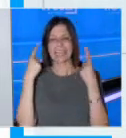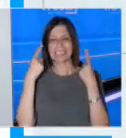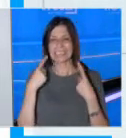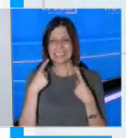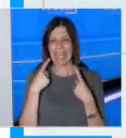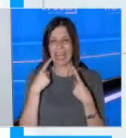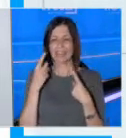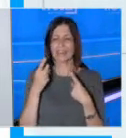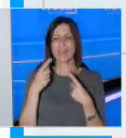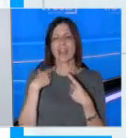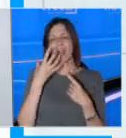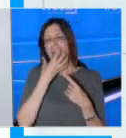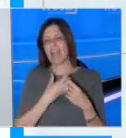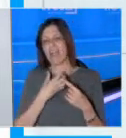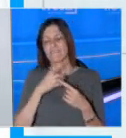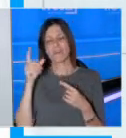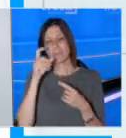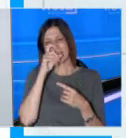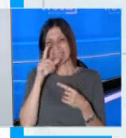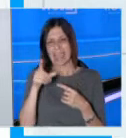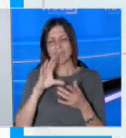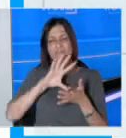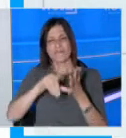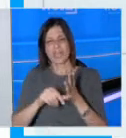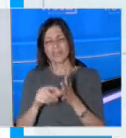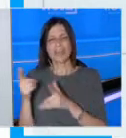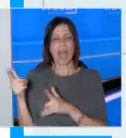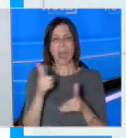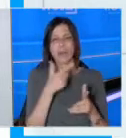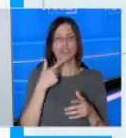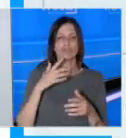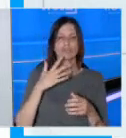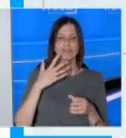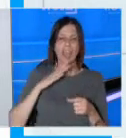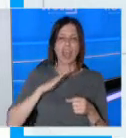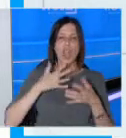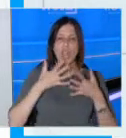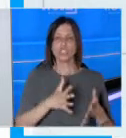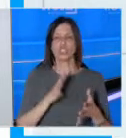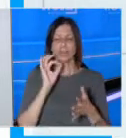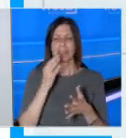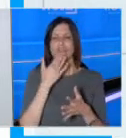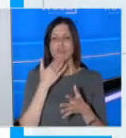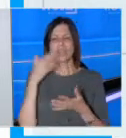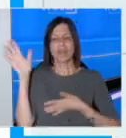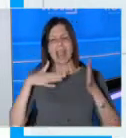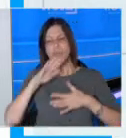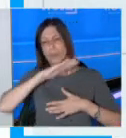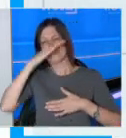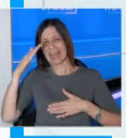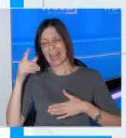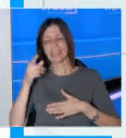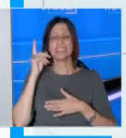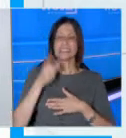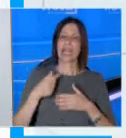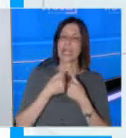לרב ביפו וגניבת תחמושת חופשי מבסיסי צהל ולינצ'ים ביהודים ופרוטקשן בדרום ואלימות בגליל,